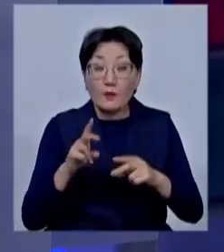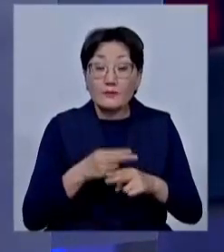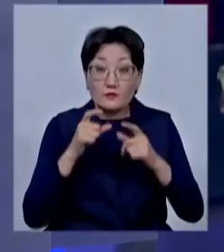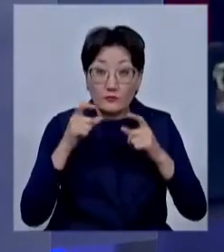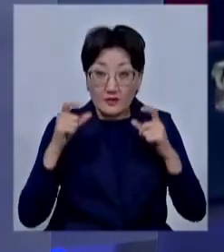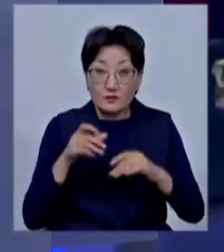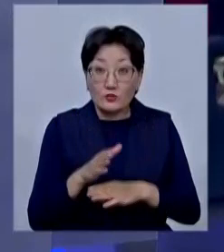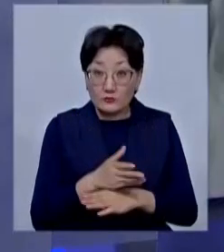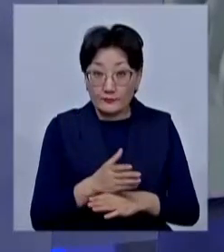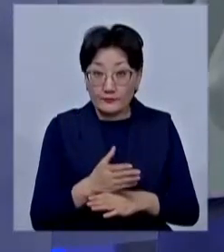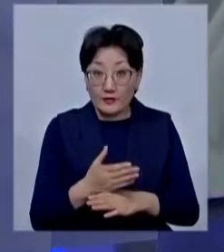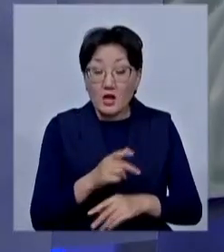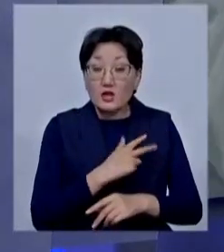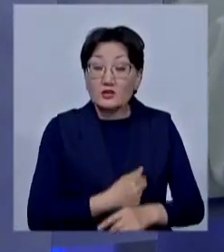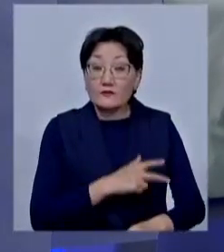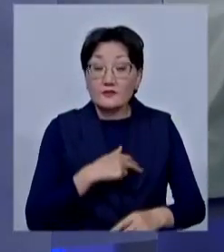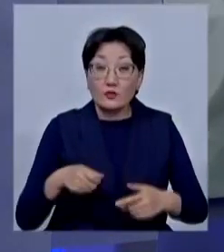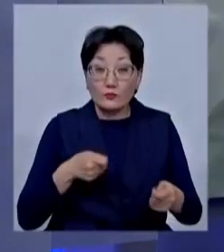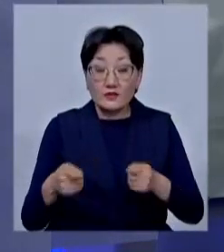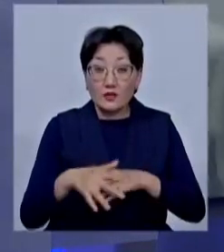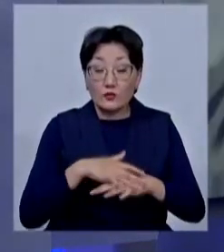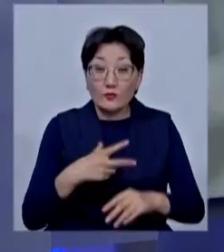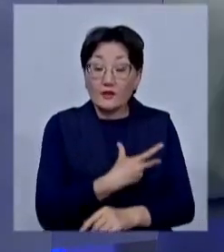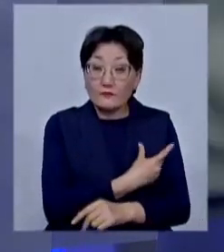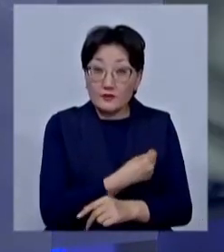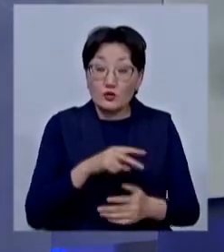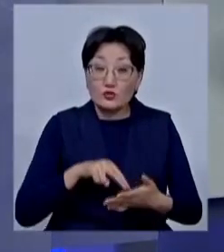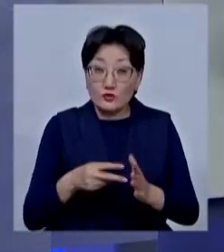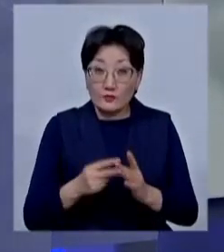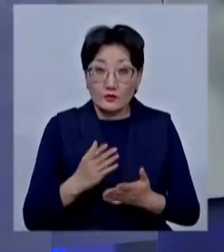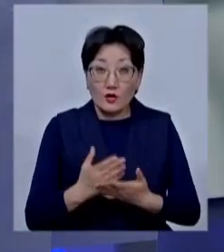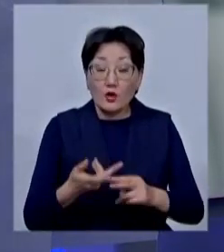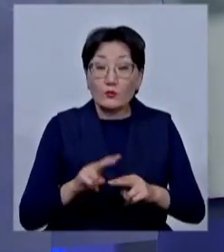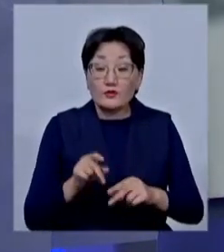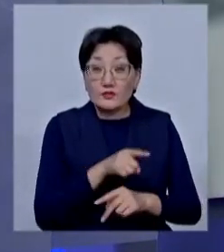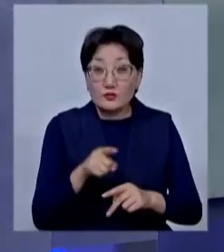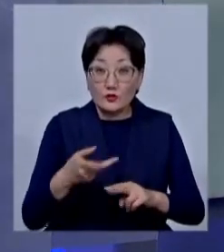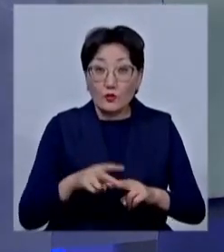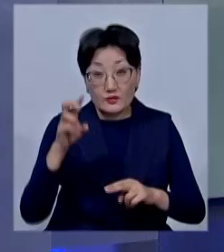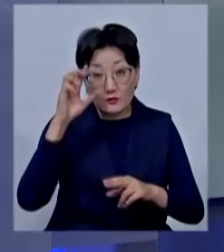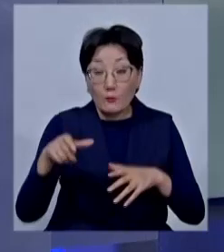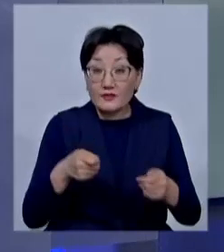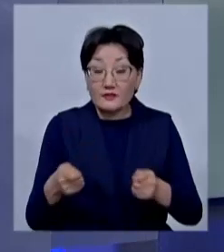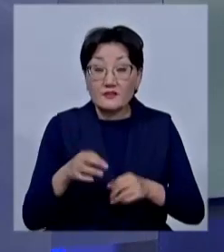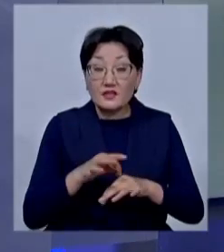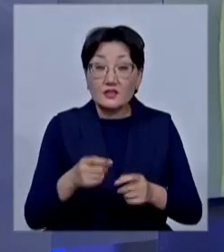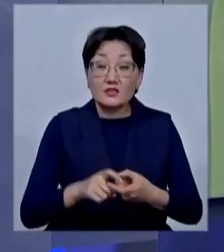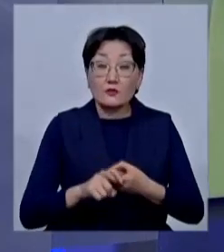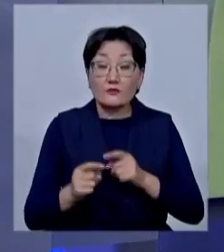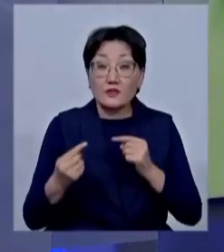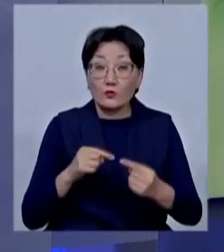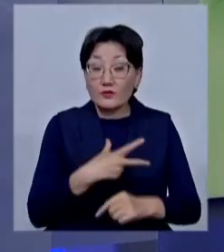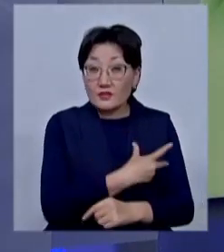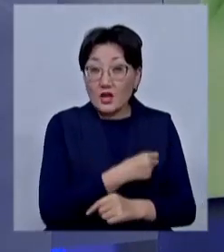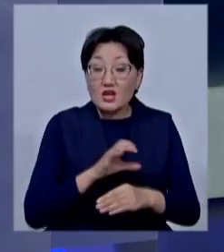жүрген еді. Ал Швейцария билігі халыққа вакцина егуді жоспарлап отыр. Осыған дейін бұл мемлекет басшылығы коронавирусқа қарсы